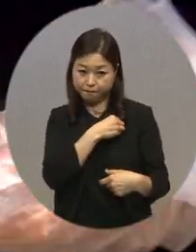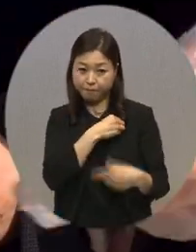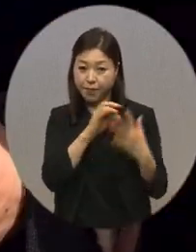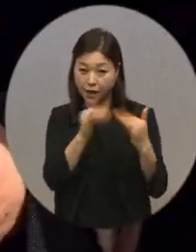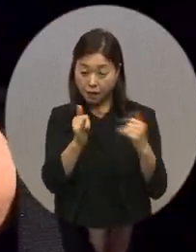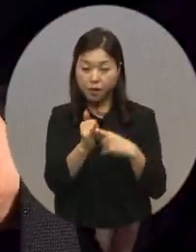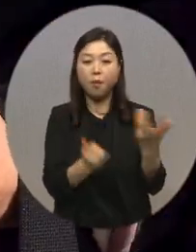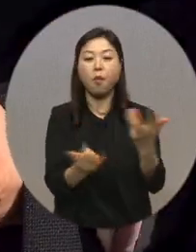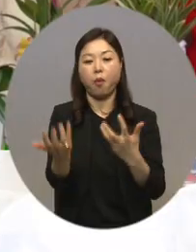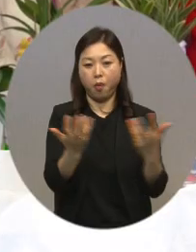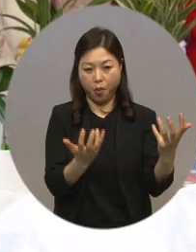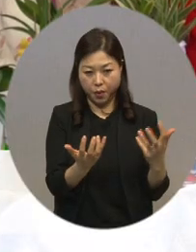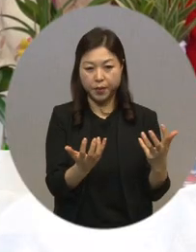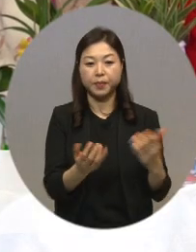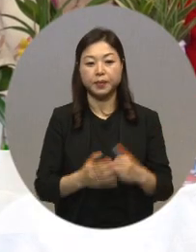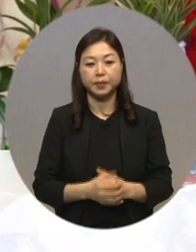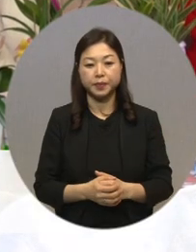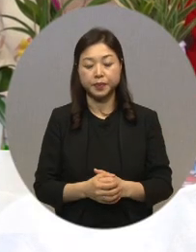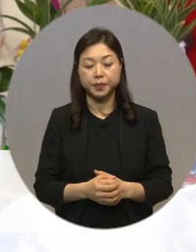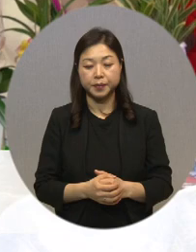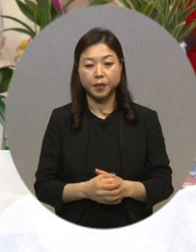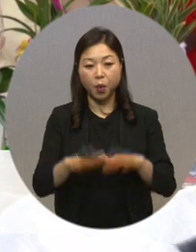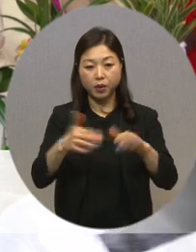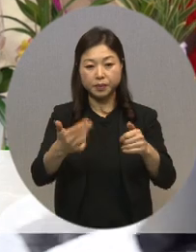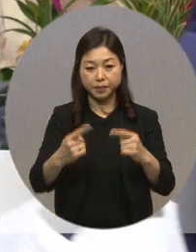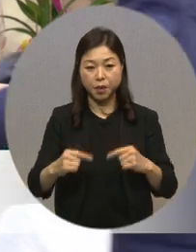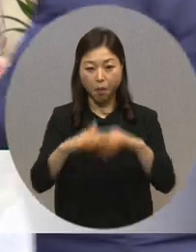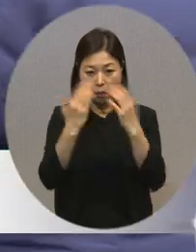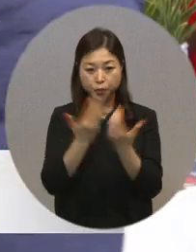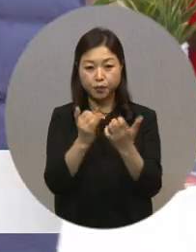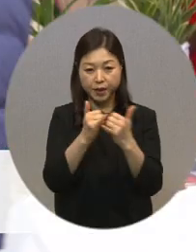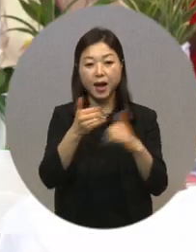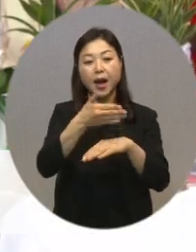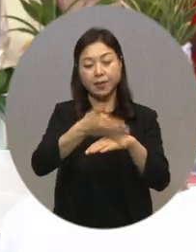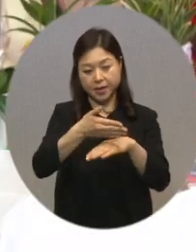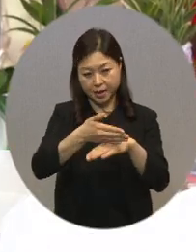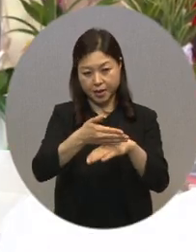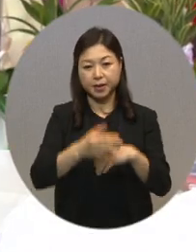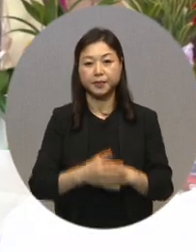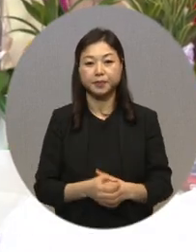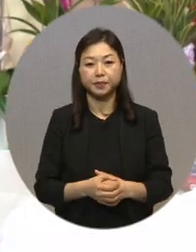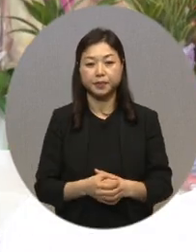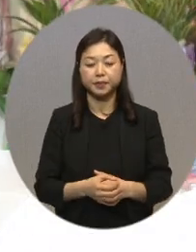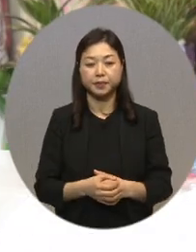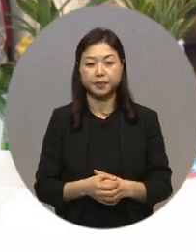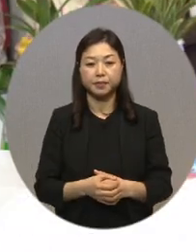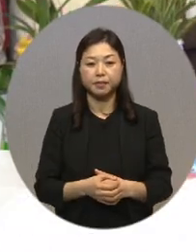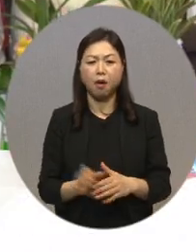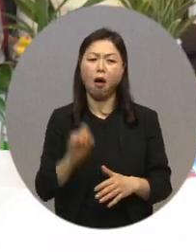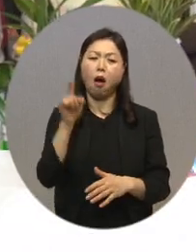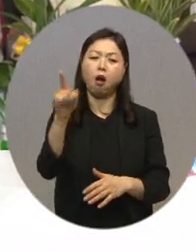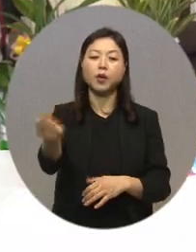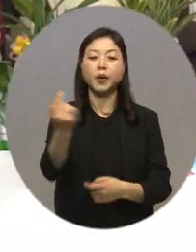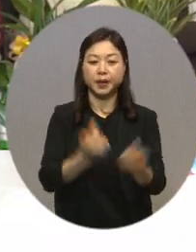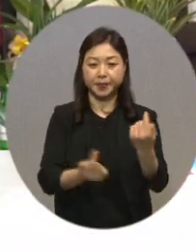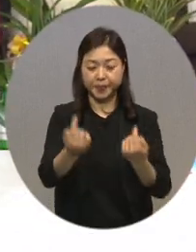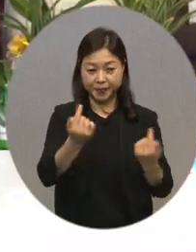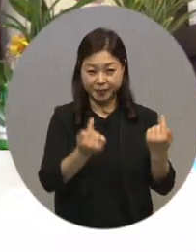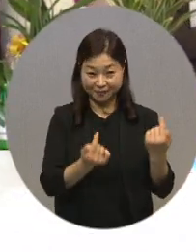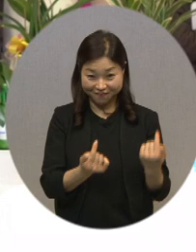주었습니다. 모든 분들께 깊은 감사를 드립니다. 이왕 오셨으니까